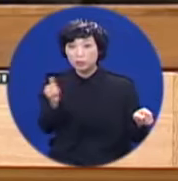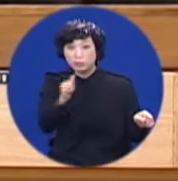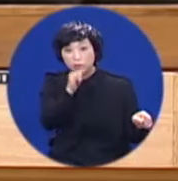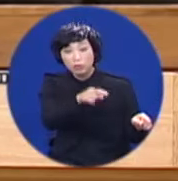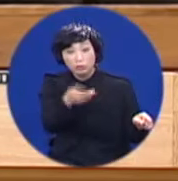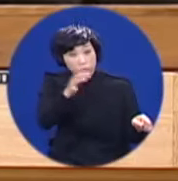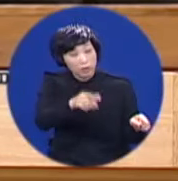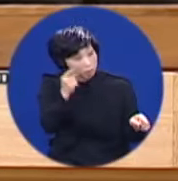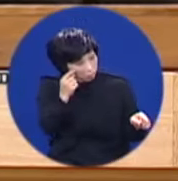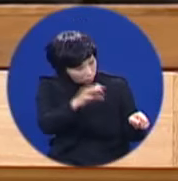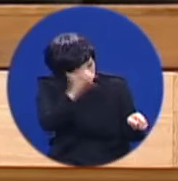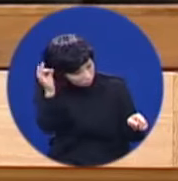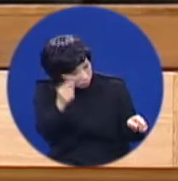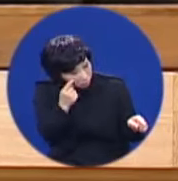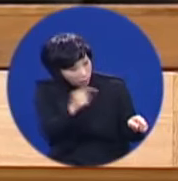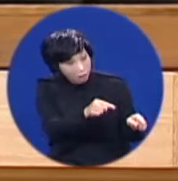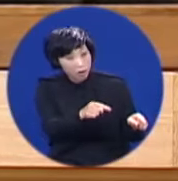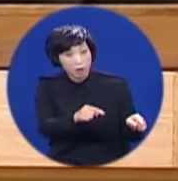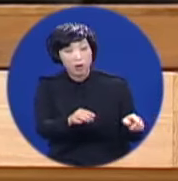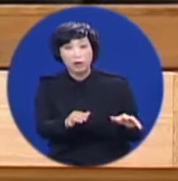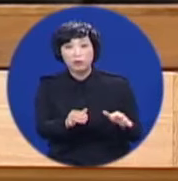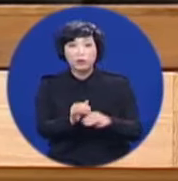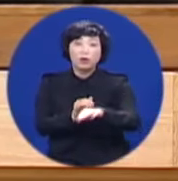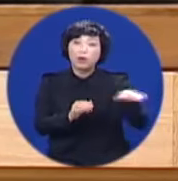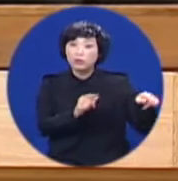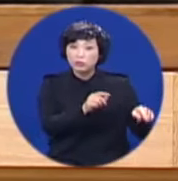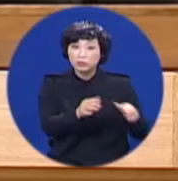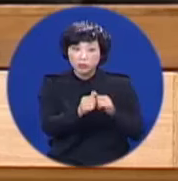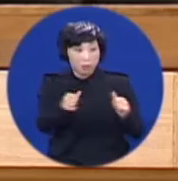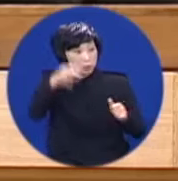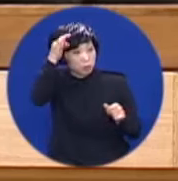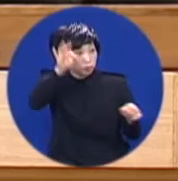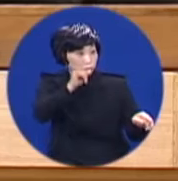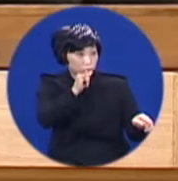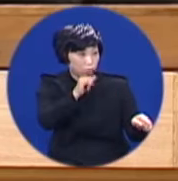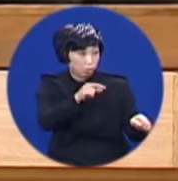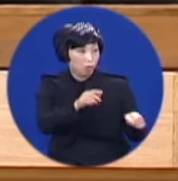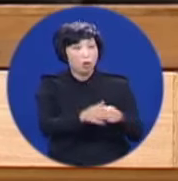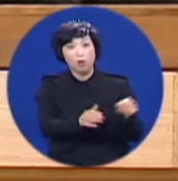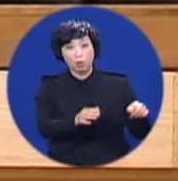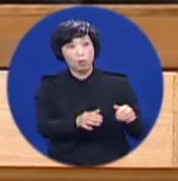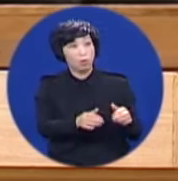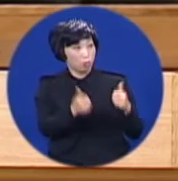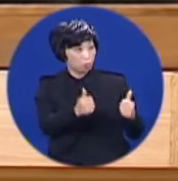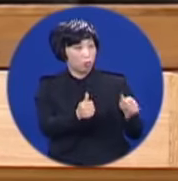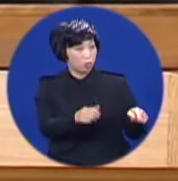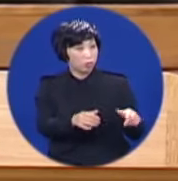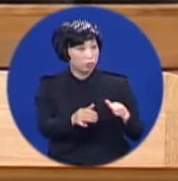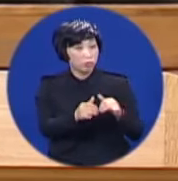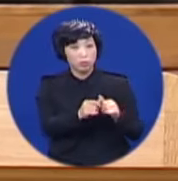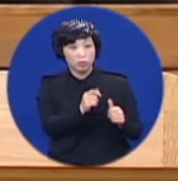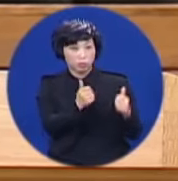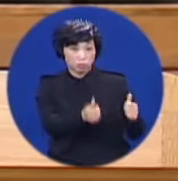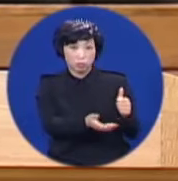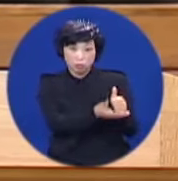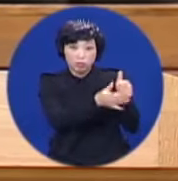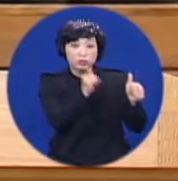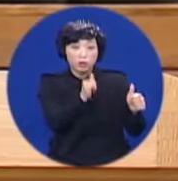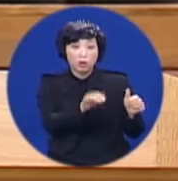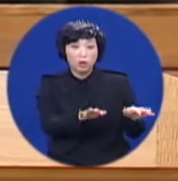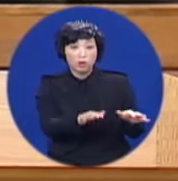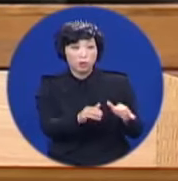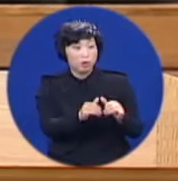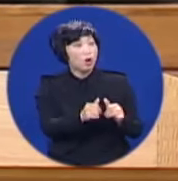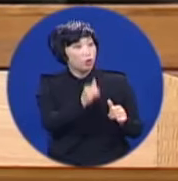그런 사람들이 사람들의 지지를 받고 사람들의 동의를 얻고